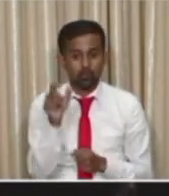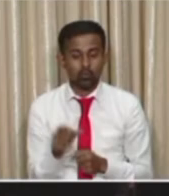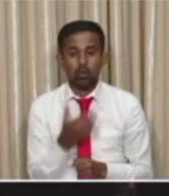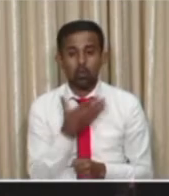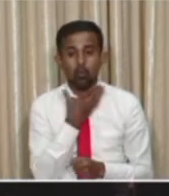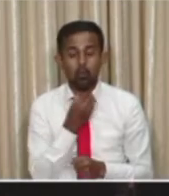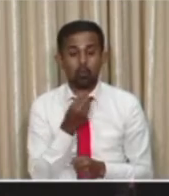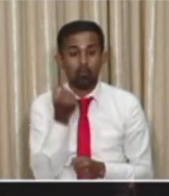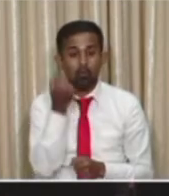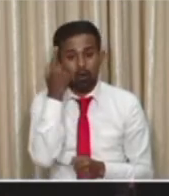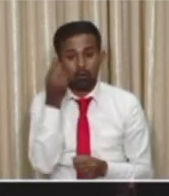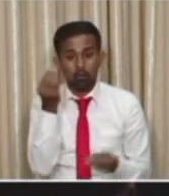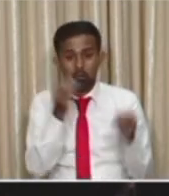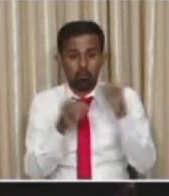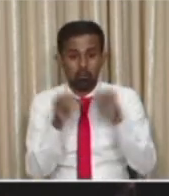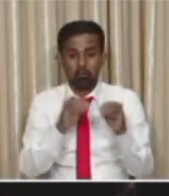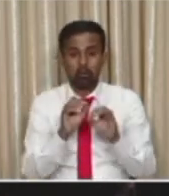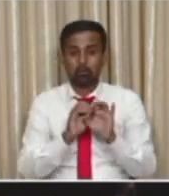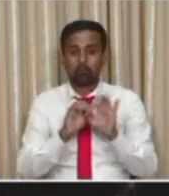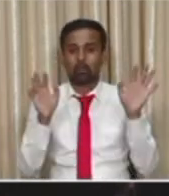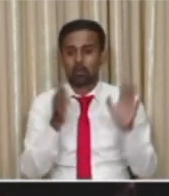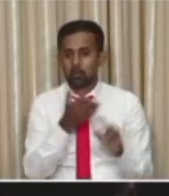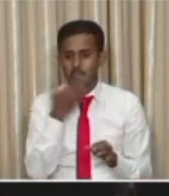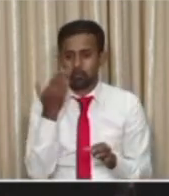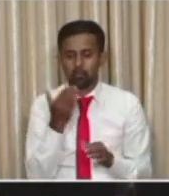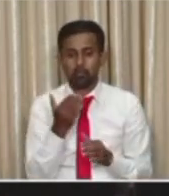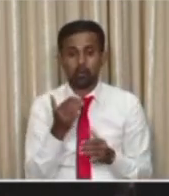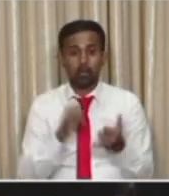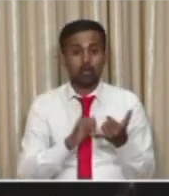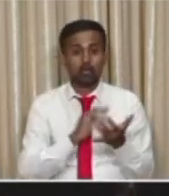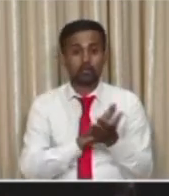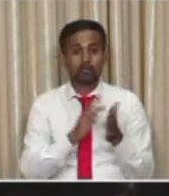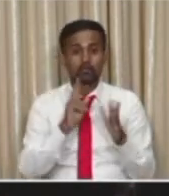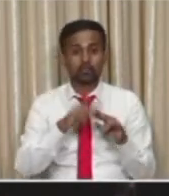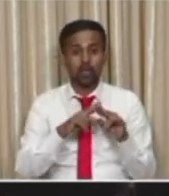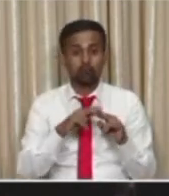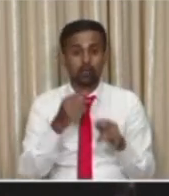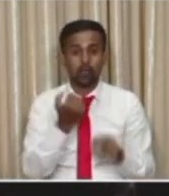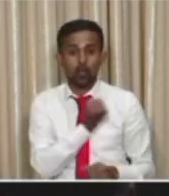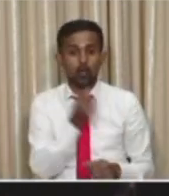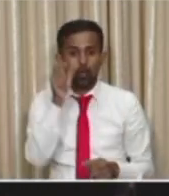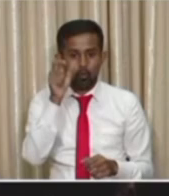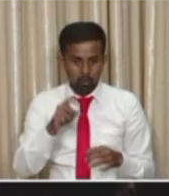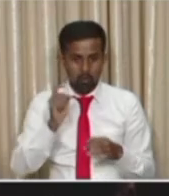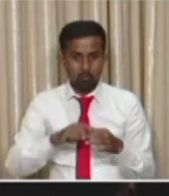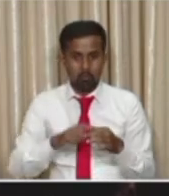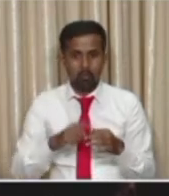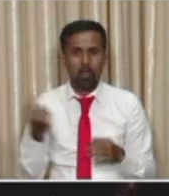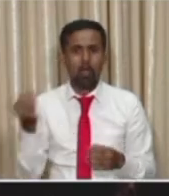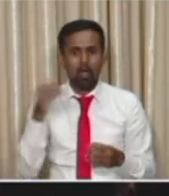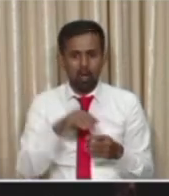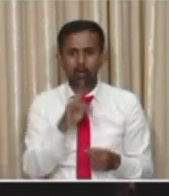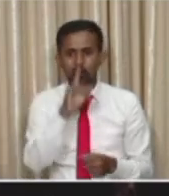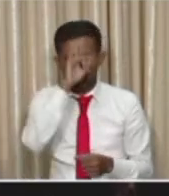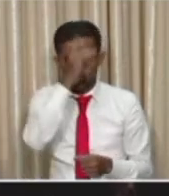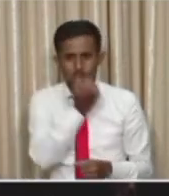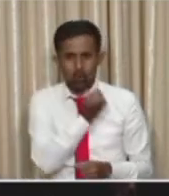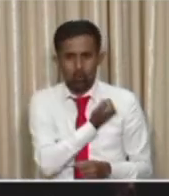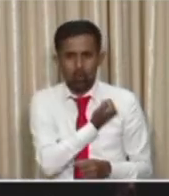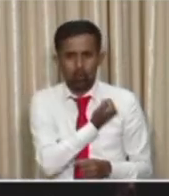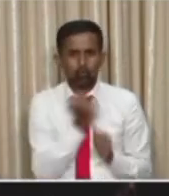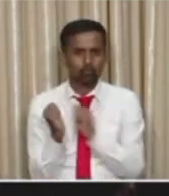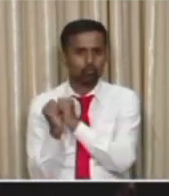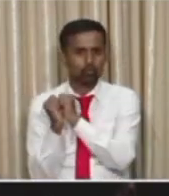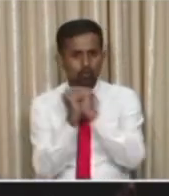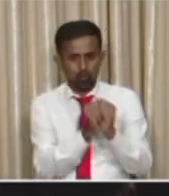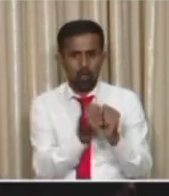ஷாபி அவர்கள் முற்றுமுழுதாக அவர் குற்றச்சாட்டுகள் இருந்து விடுவிக்கப்பட்டு மீண்டும் வைத்தியசாலையில் இணைத்துக் கொள்ளப்பட்டிருக்கிறார். உண்மையிலே முழு சமூகமும் நீதியை நியாயத்தை விரும்புகின்ற